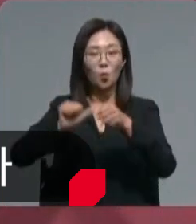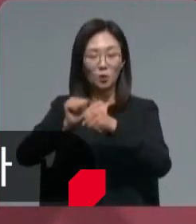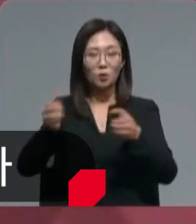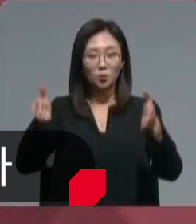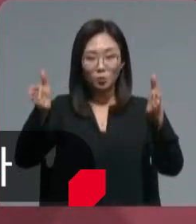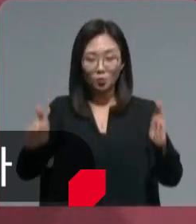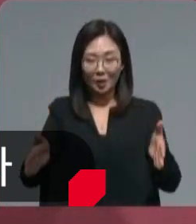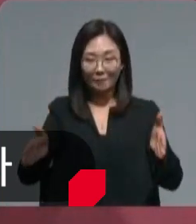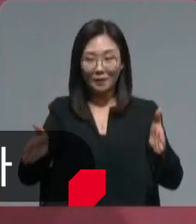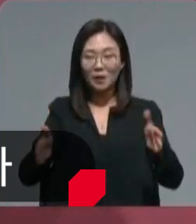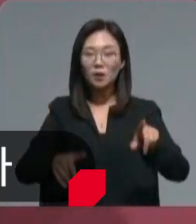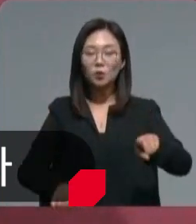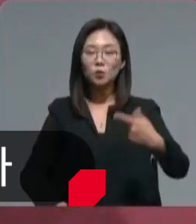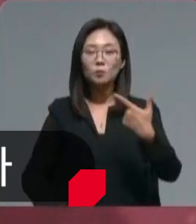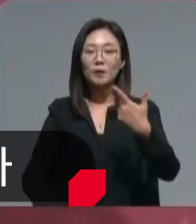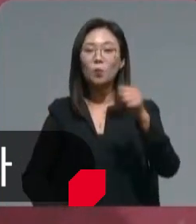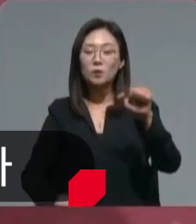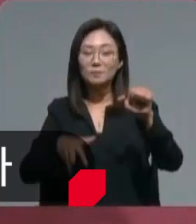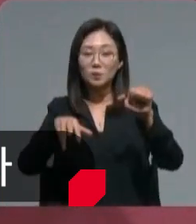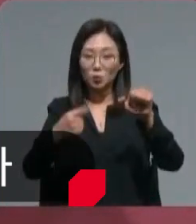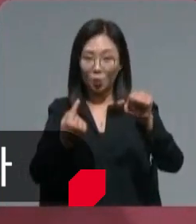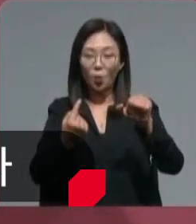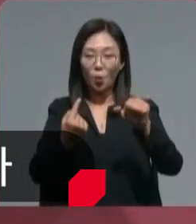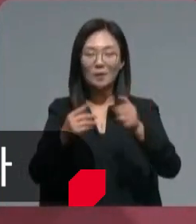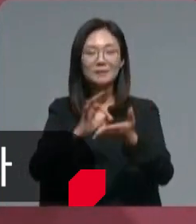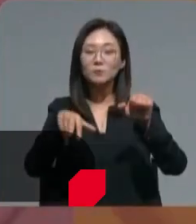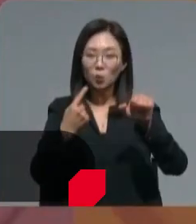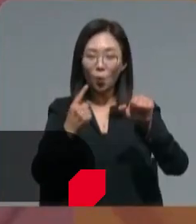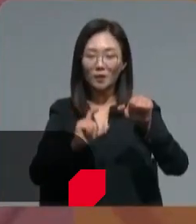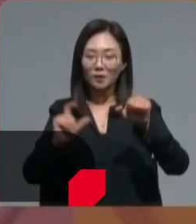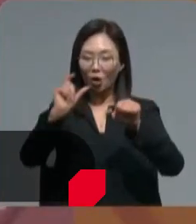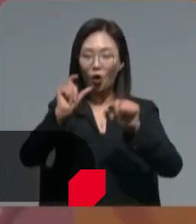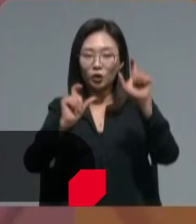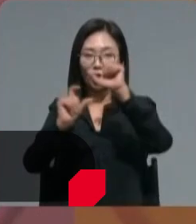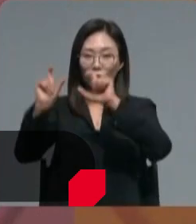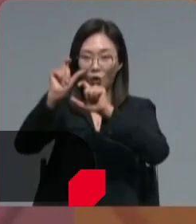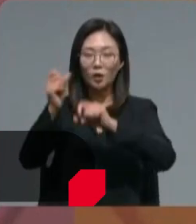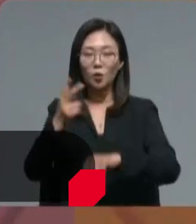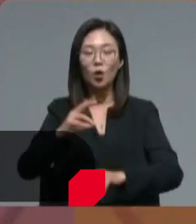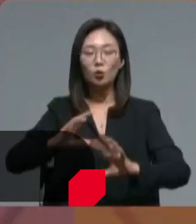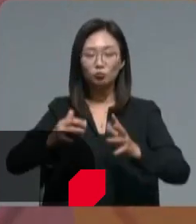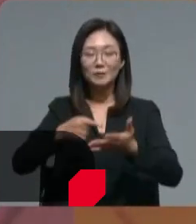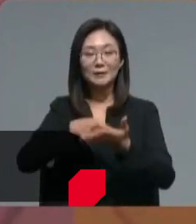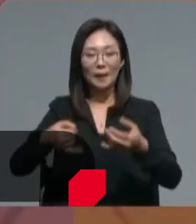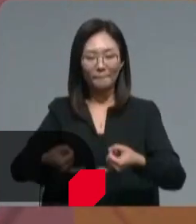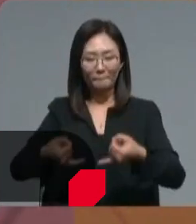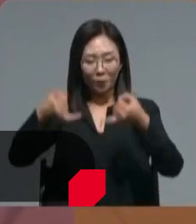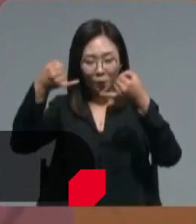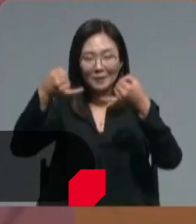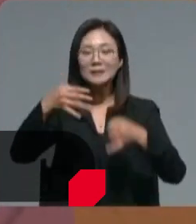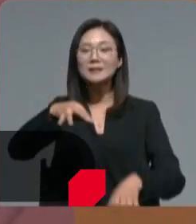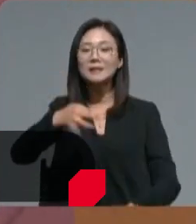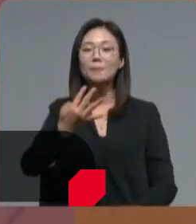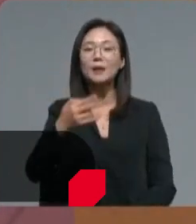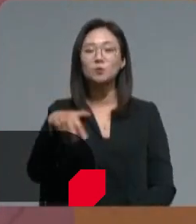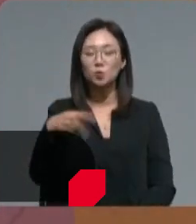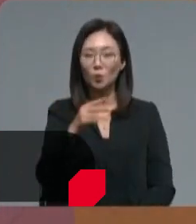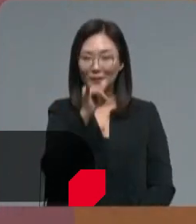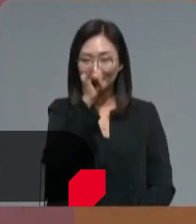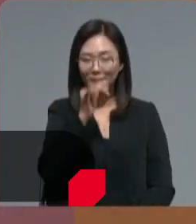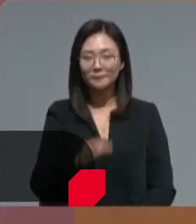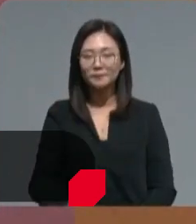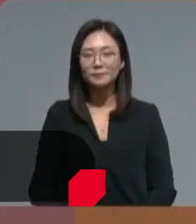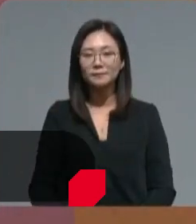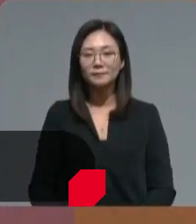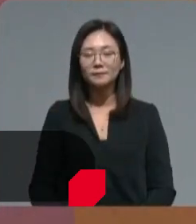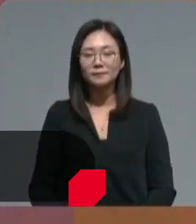동안에 650조를 전 정부보다 더 썼습니다. 그다음에 국채가 또 400조가 올라갔습니다. 650조를